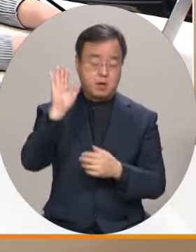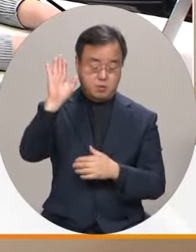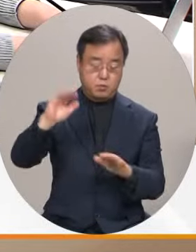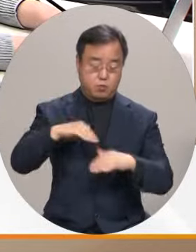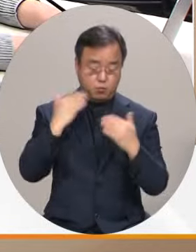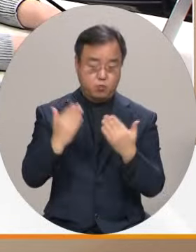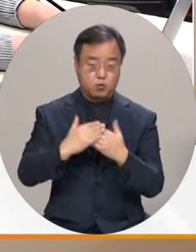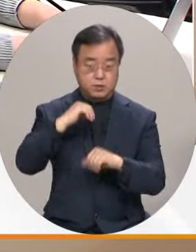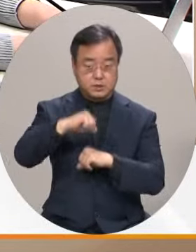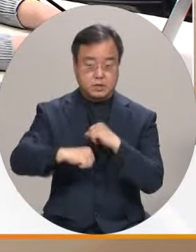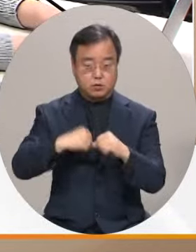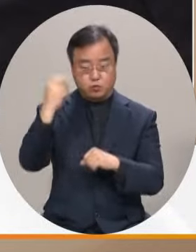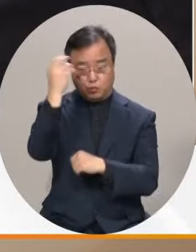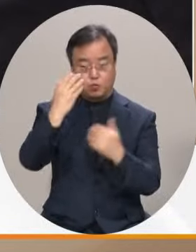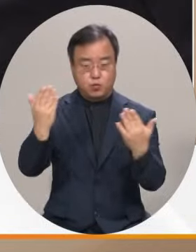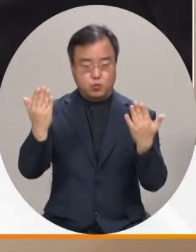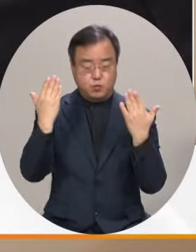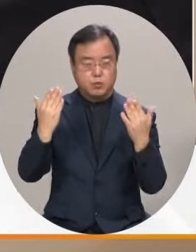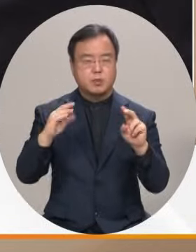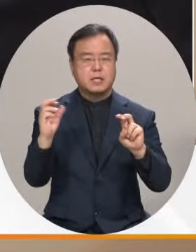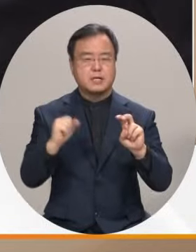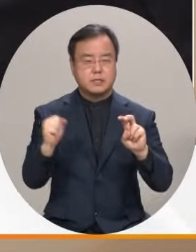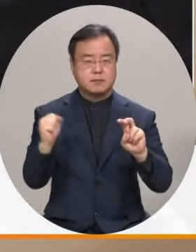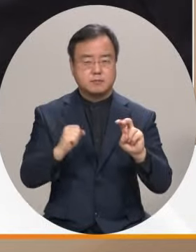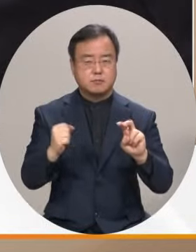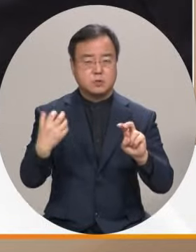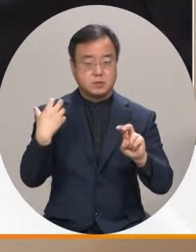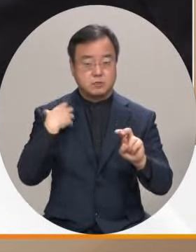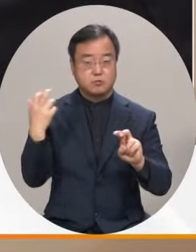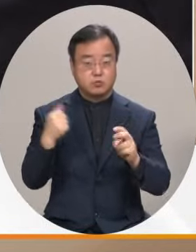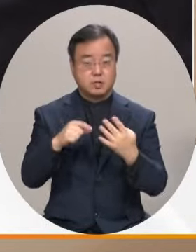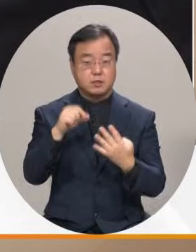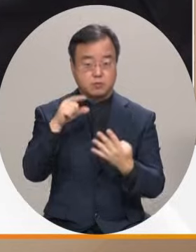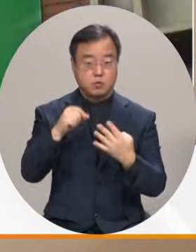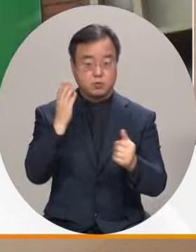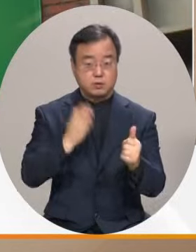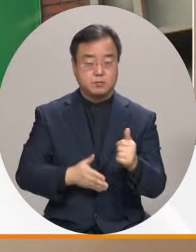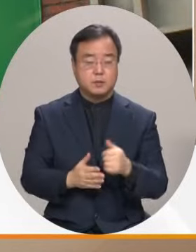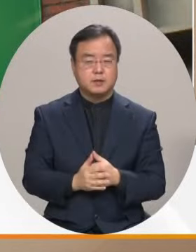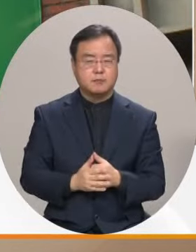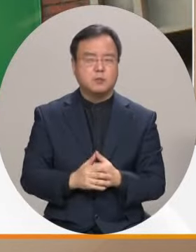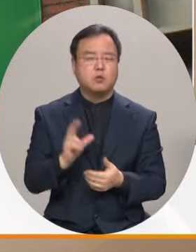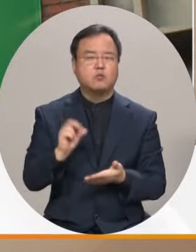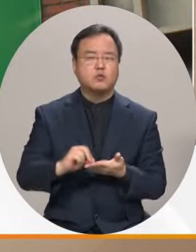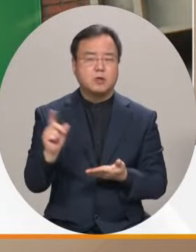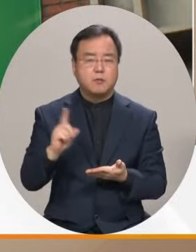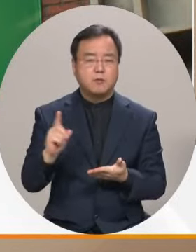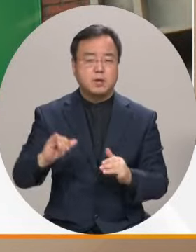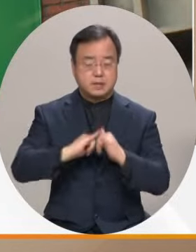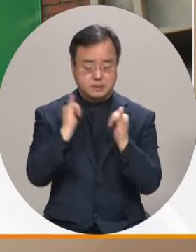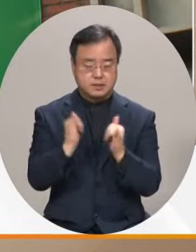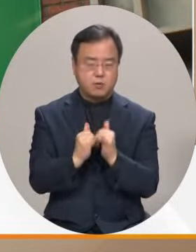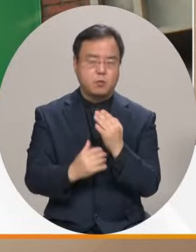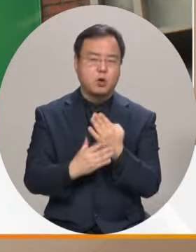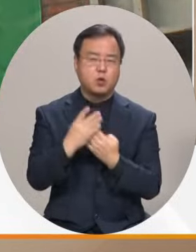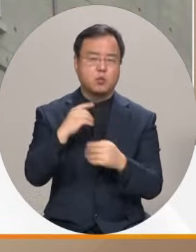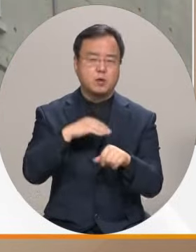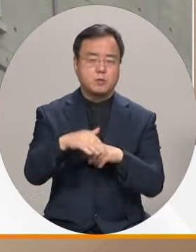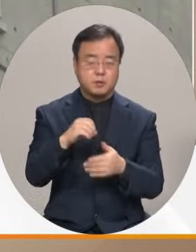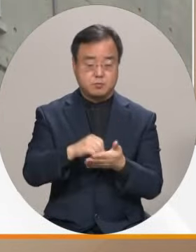자사고에서 20% 의무적으로 선발하게 됩니다 하지만 문제는 사회통합 전형으로 선발하는